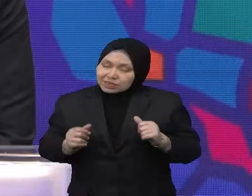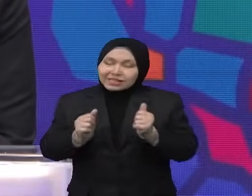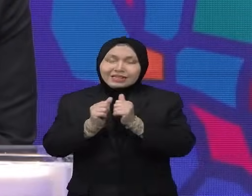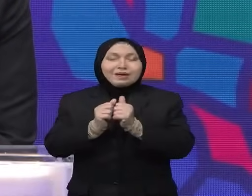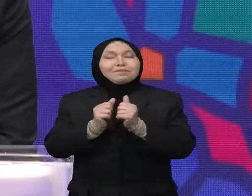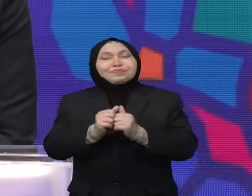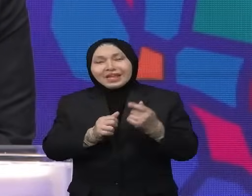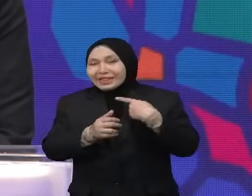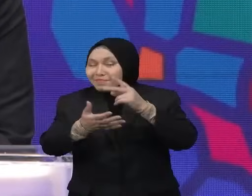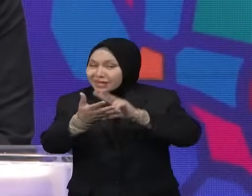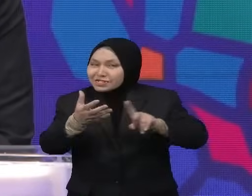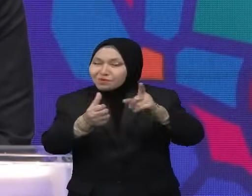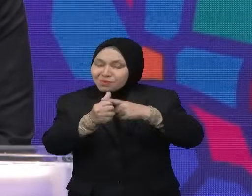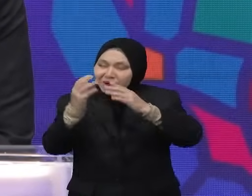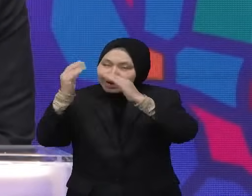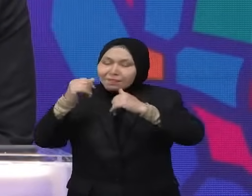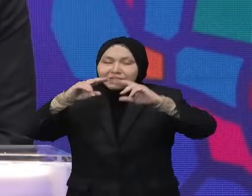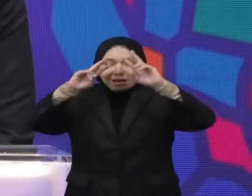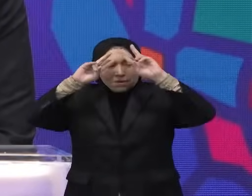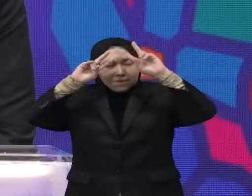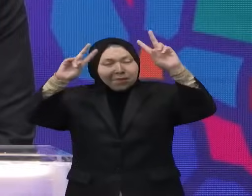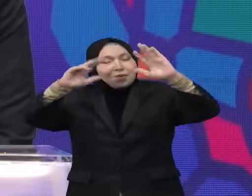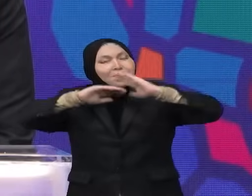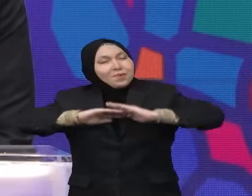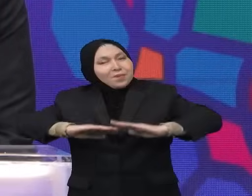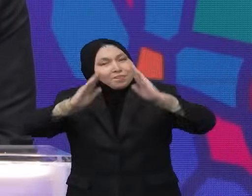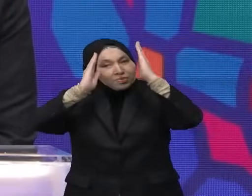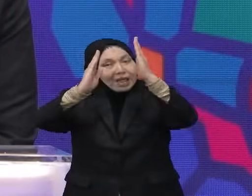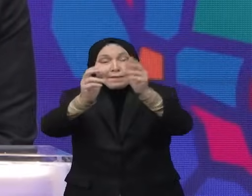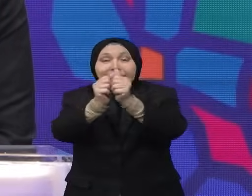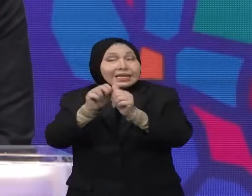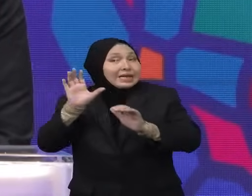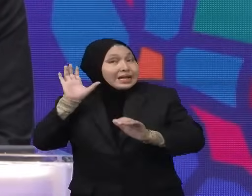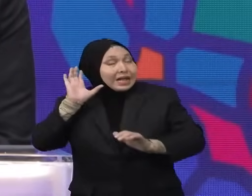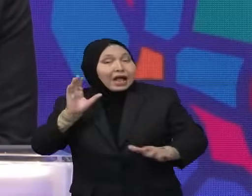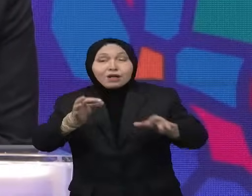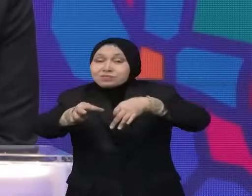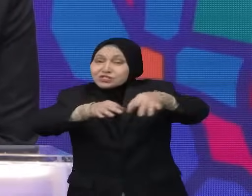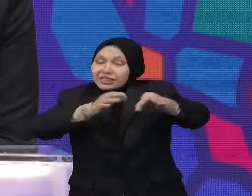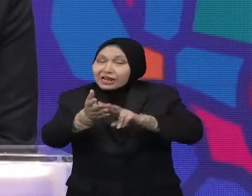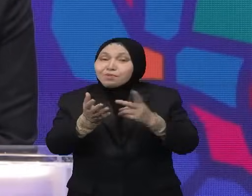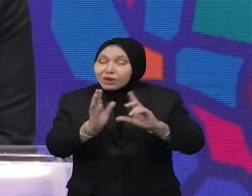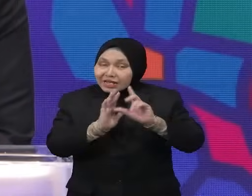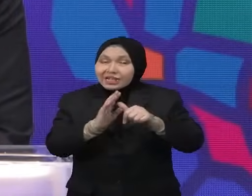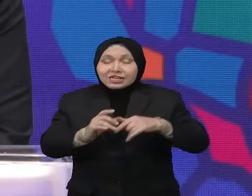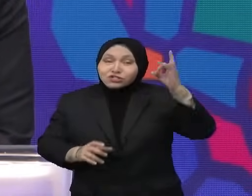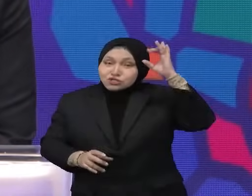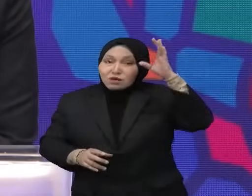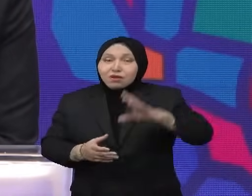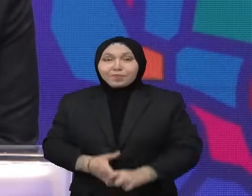baca terlebih dahulu. Mudah-mudahan hati kita tenang, khusyuk, untuk sama-sama kita mendengar kupasan tadabbur sebentar nanti